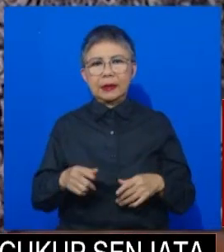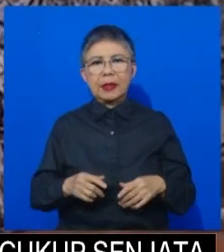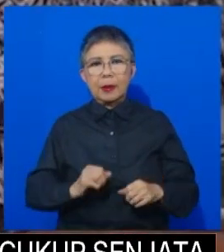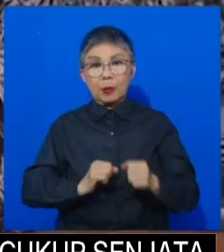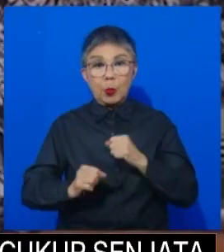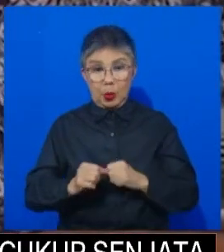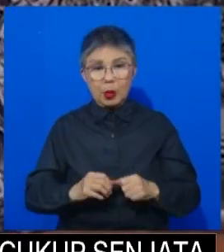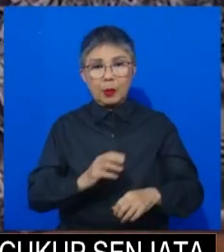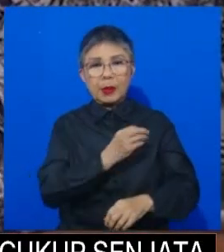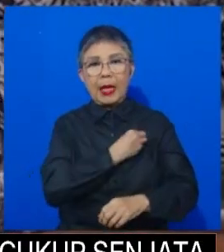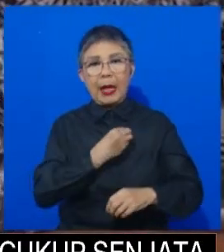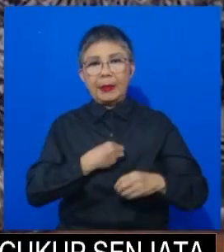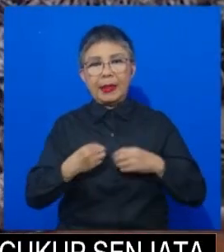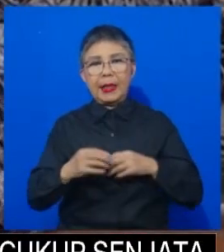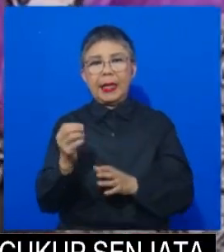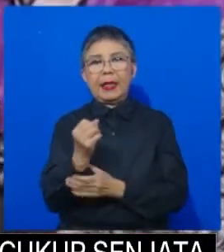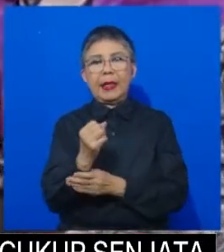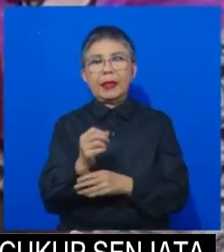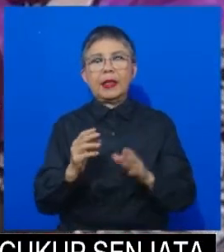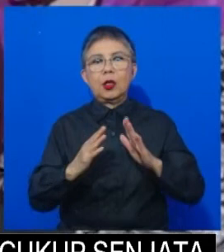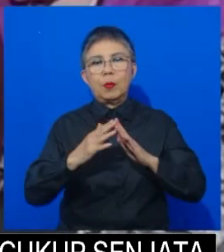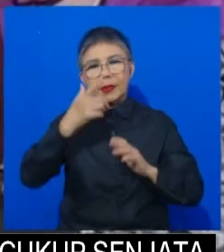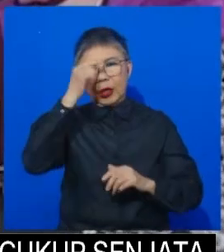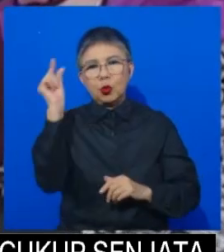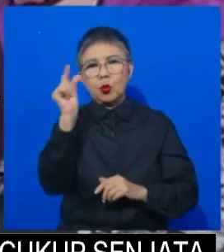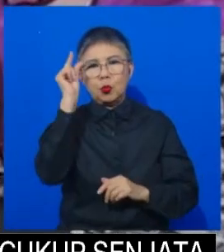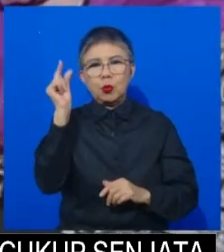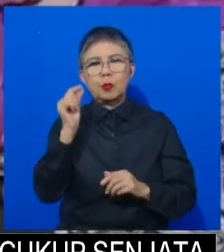menjalani pengobatan terapi di RSUD Dr. Sutomo,